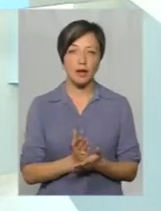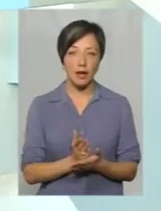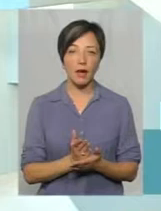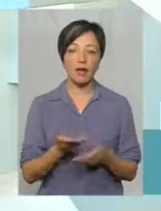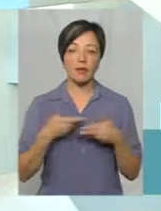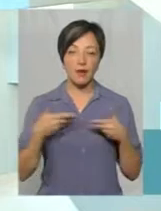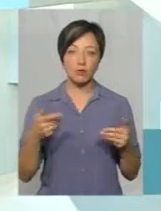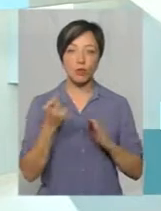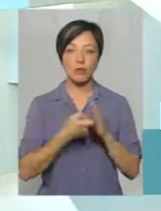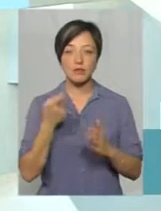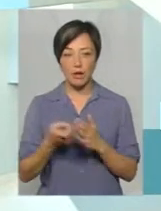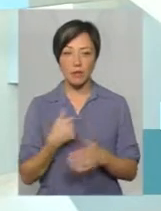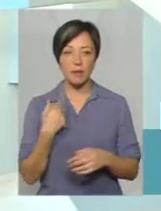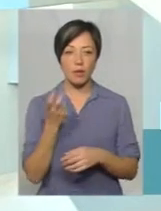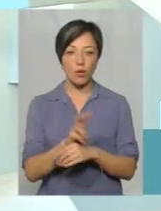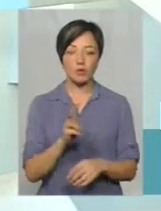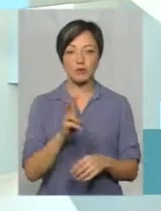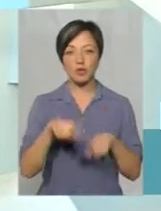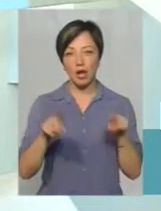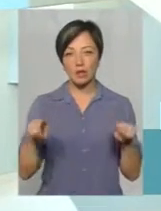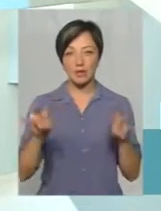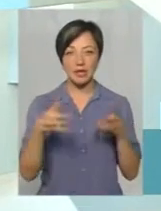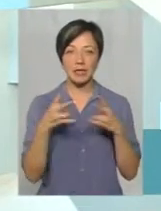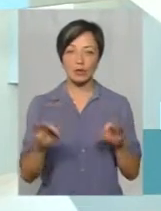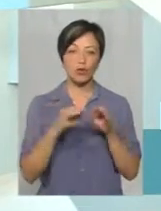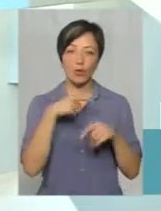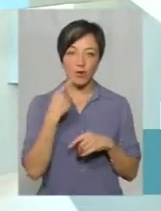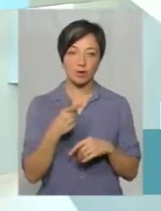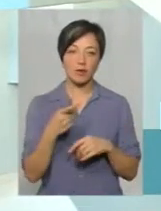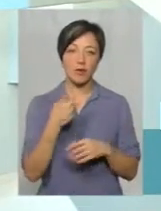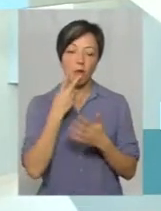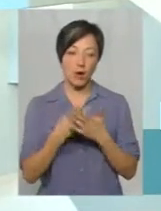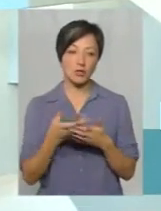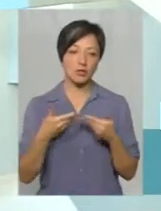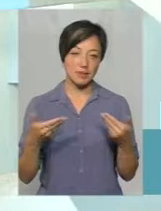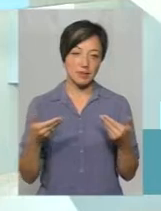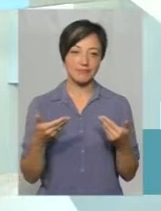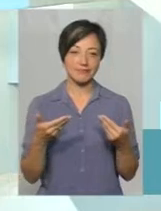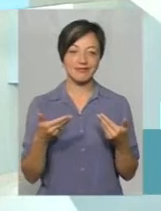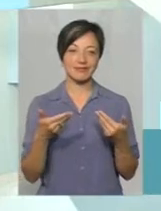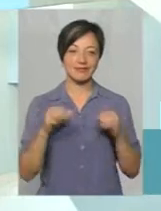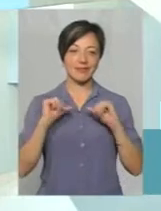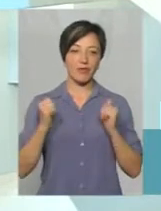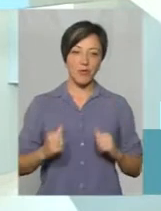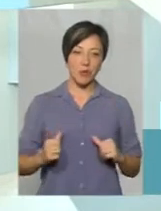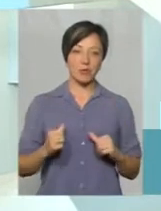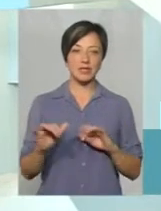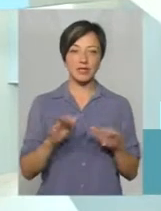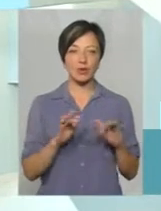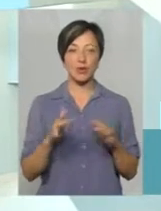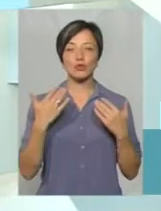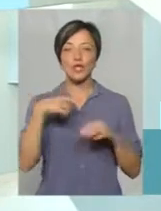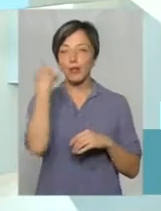нас впізнають. Так само ми приходимо і часом навіть не треба нічого говорити. Вони нас побачили. Вони впізнають розуміють. За формою, за дієм. Вони вже